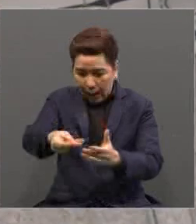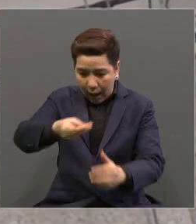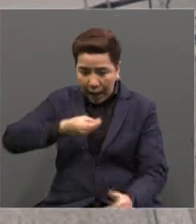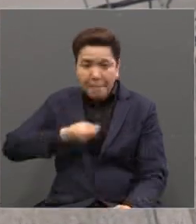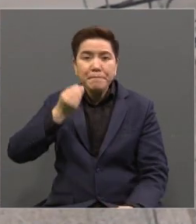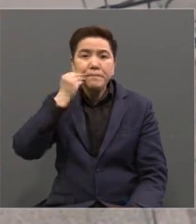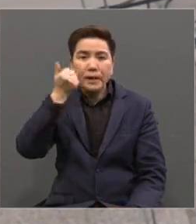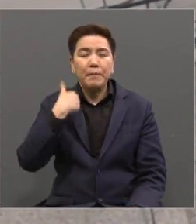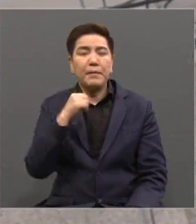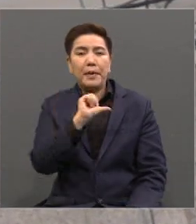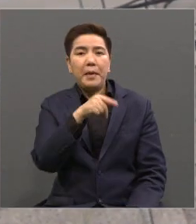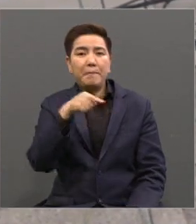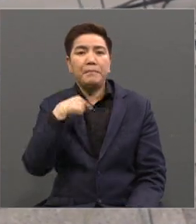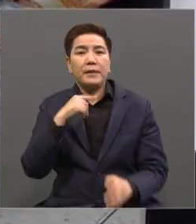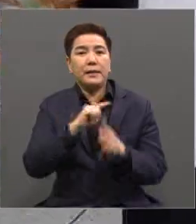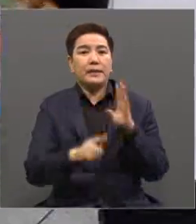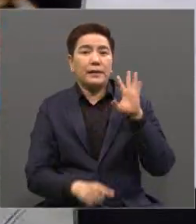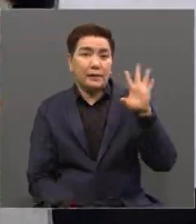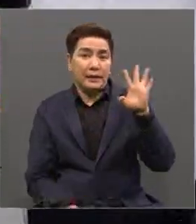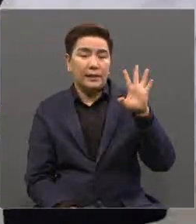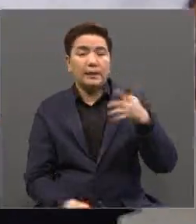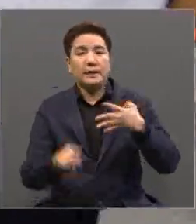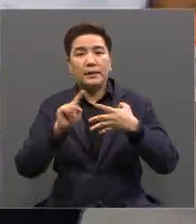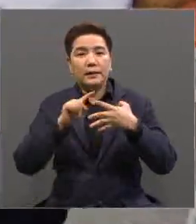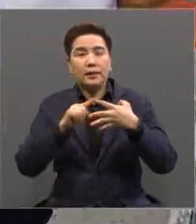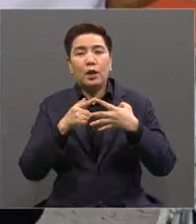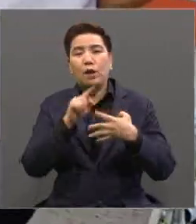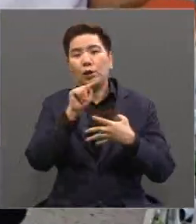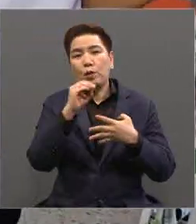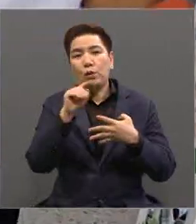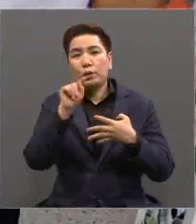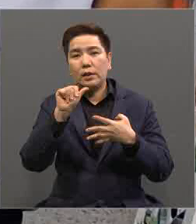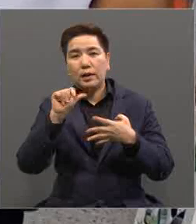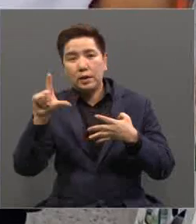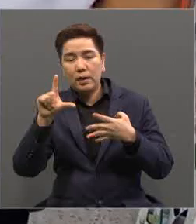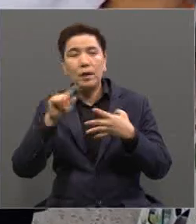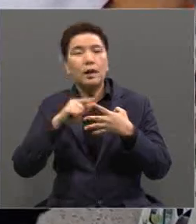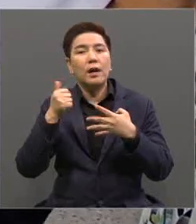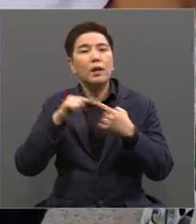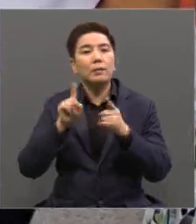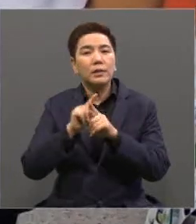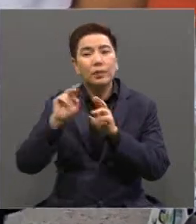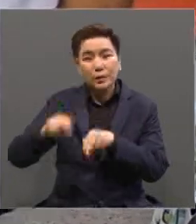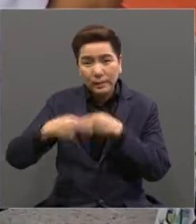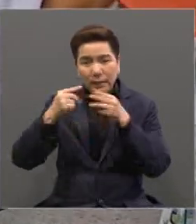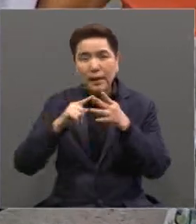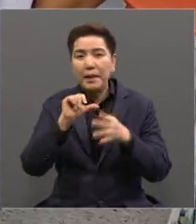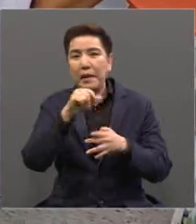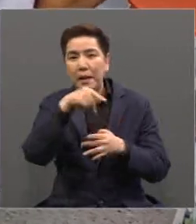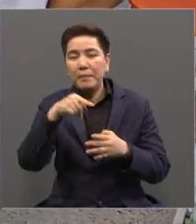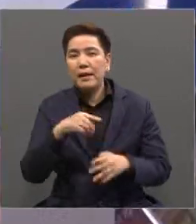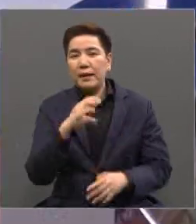ถึงบ้านผ่าน 4แอปพลิเคชั่นนะคะมีทั้ง Total totoletelemateนะคะมีแอป